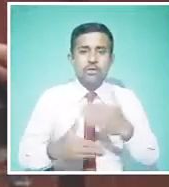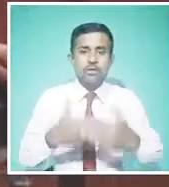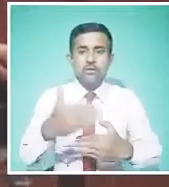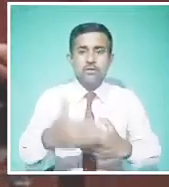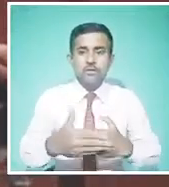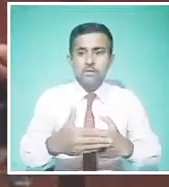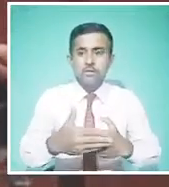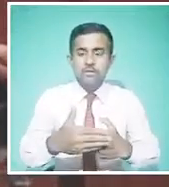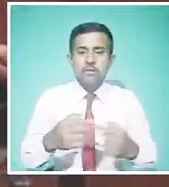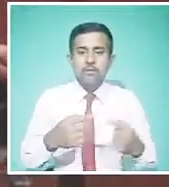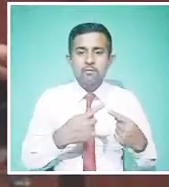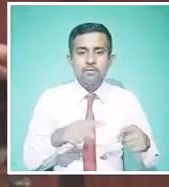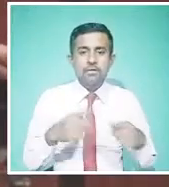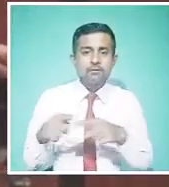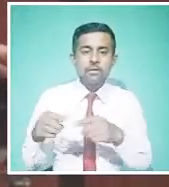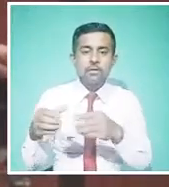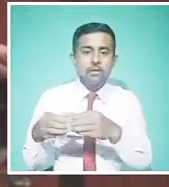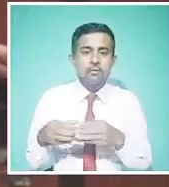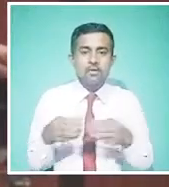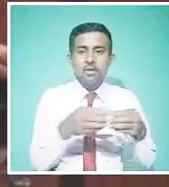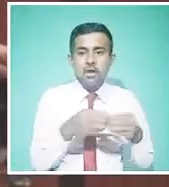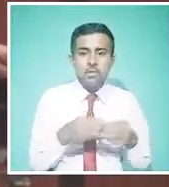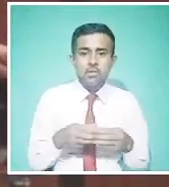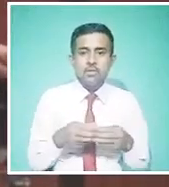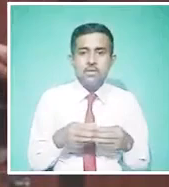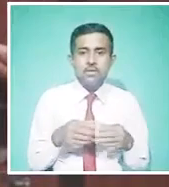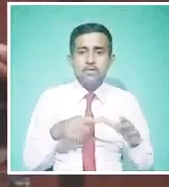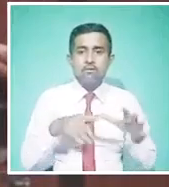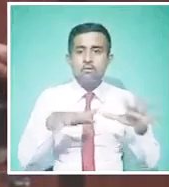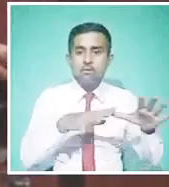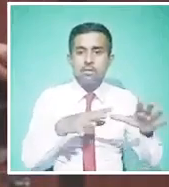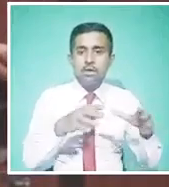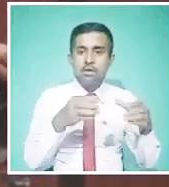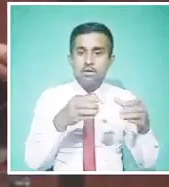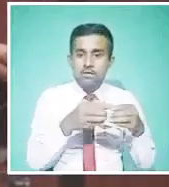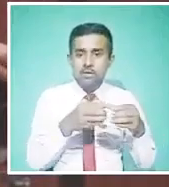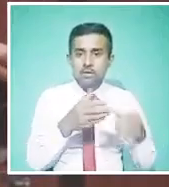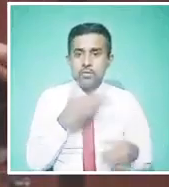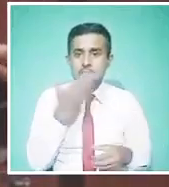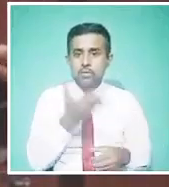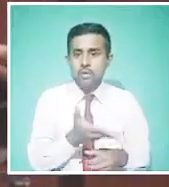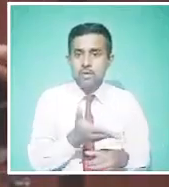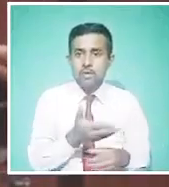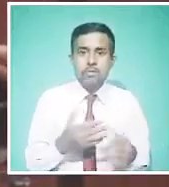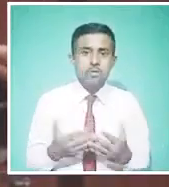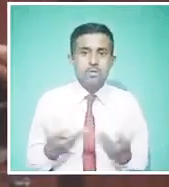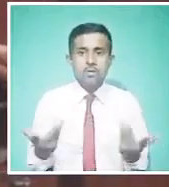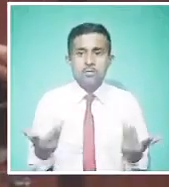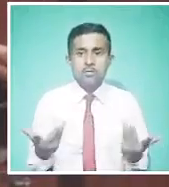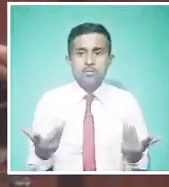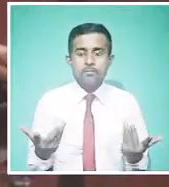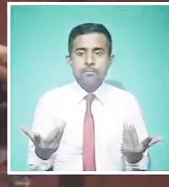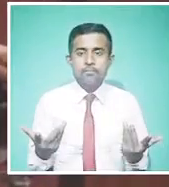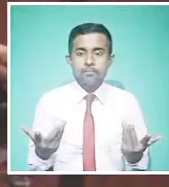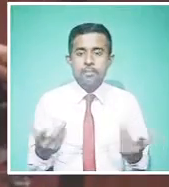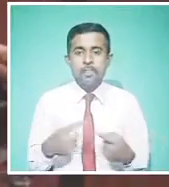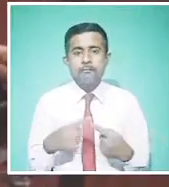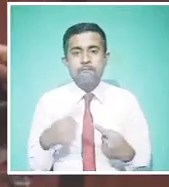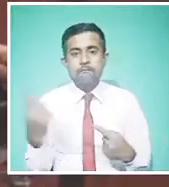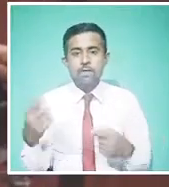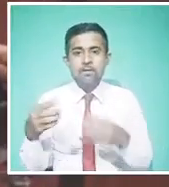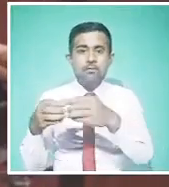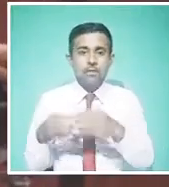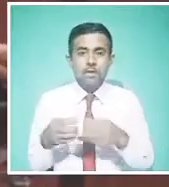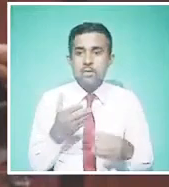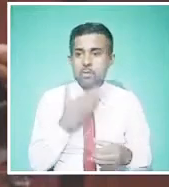வன ஜீவராசிகள் திணைக்களமாக இருக்கலாம், அல்லது பறவைகள் சரணாலயத்துக்குரிய காணிகளாக இருக்கலாம், மகாவலி இயல்வலயத்துக்குரிய